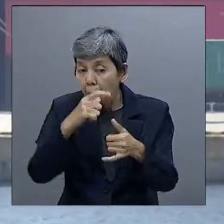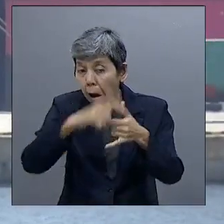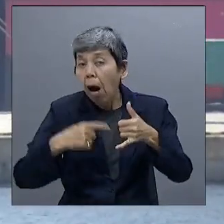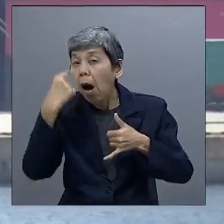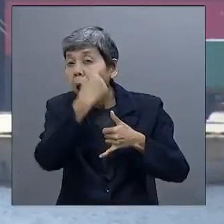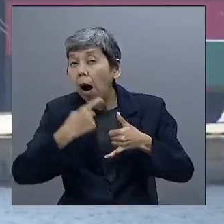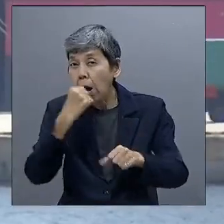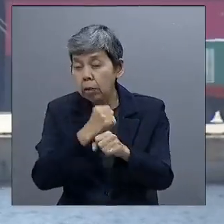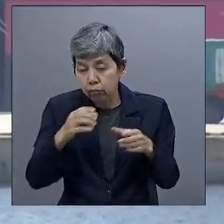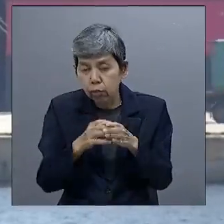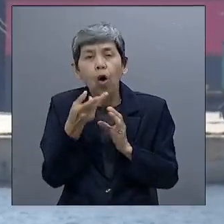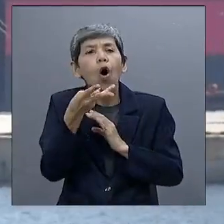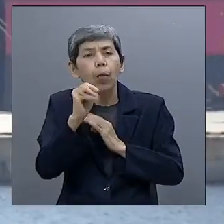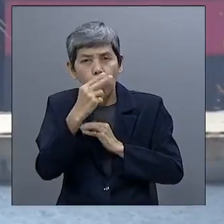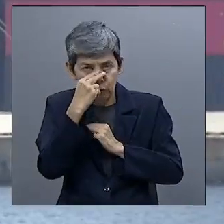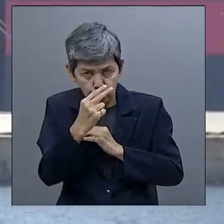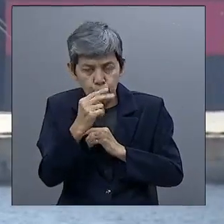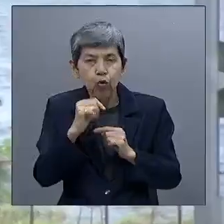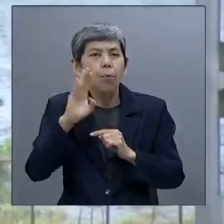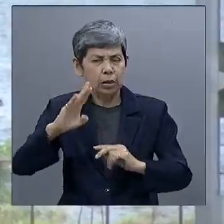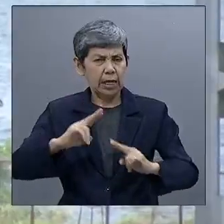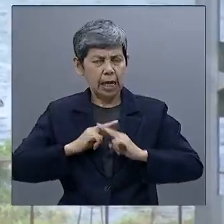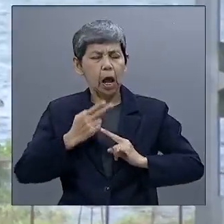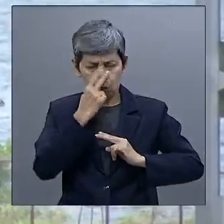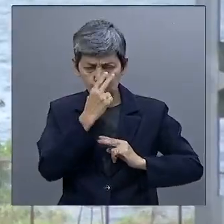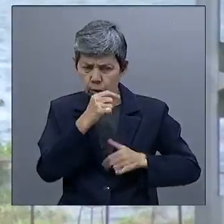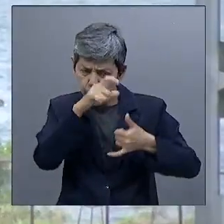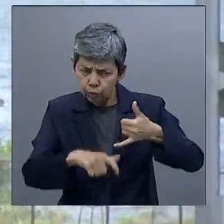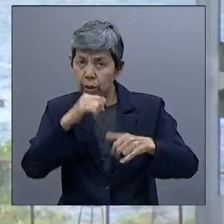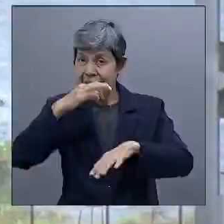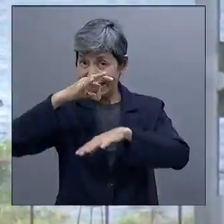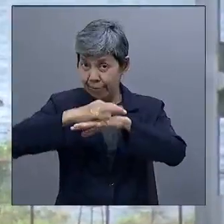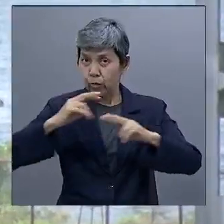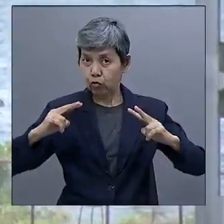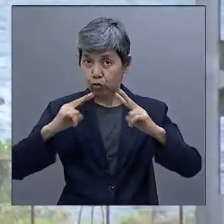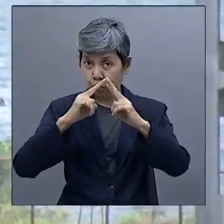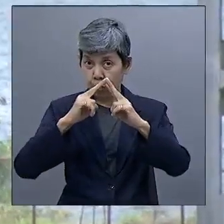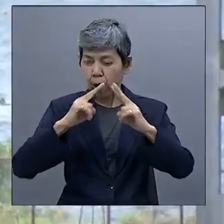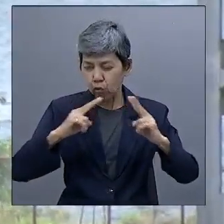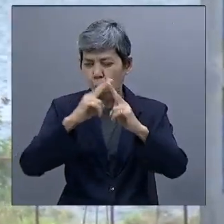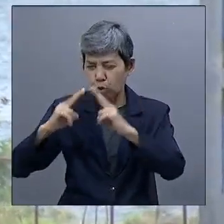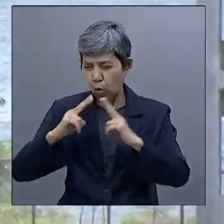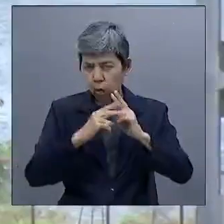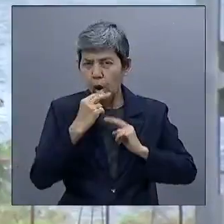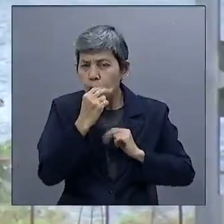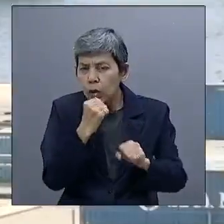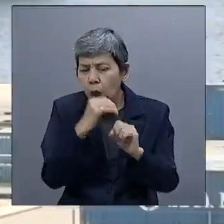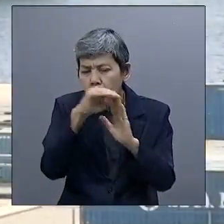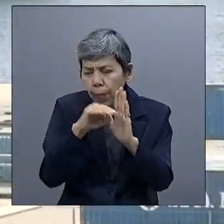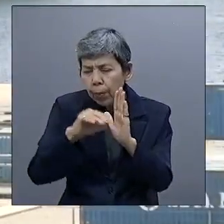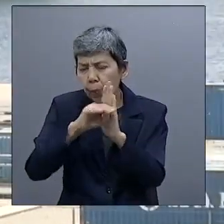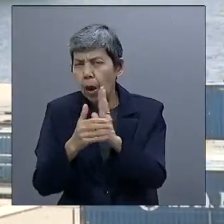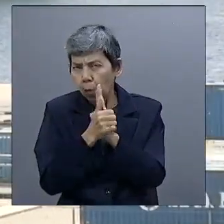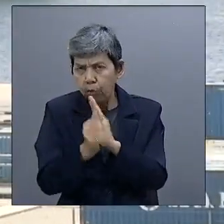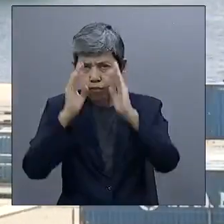ใดมาเป็นคณะรัฐมนตรีภาคเอกชนหวังนะคะว่าผู้ที่จะมาดำรงตำแหน่งรัฐมนตรีและตำแหน่งต่างๆจะมีการพิจารณาบุคคลที่มีความ